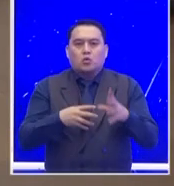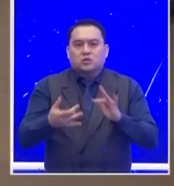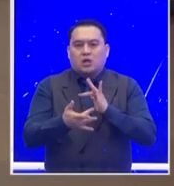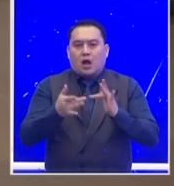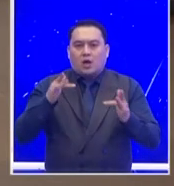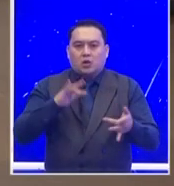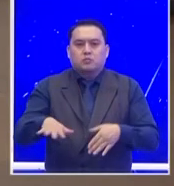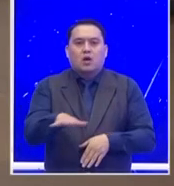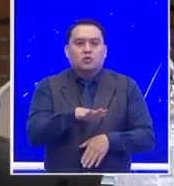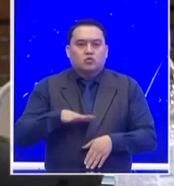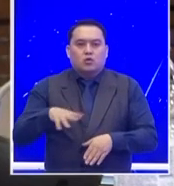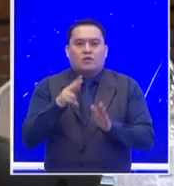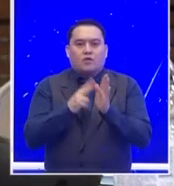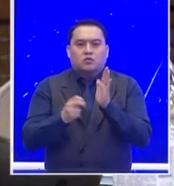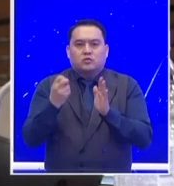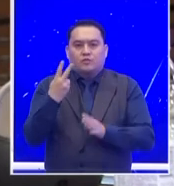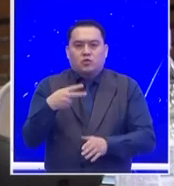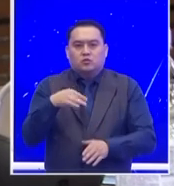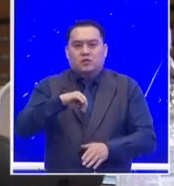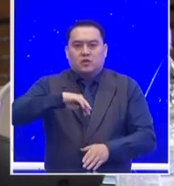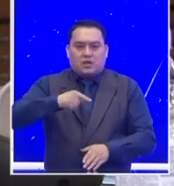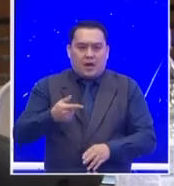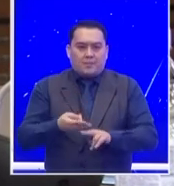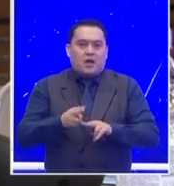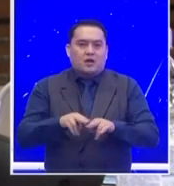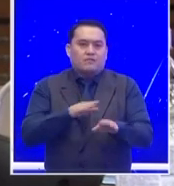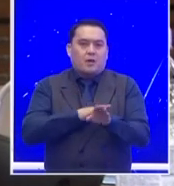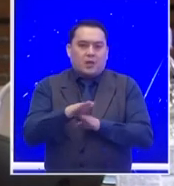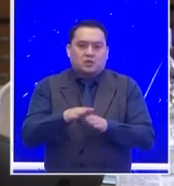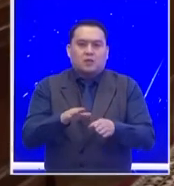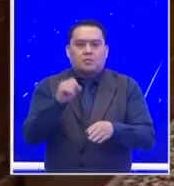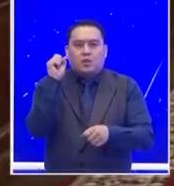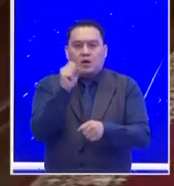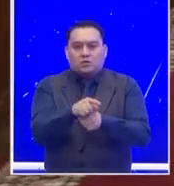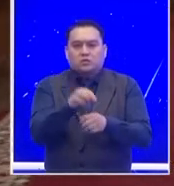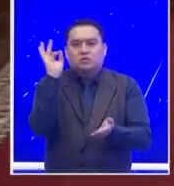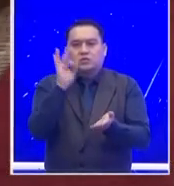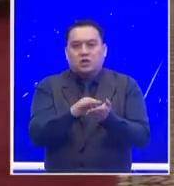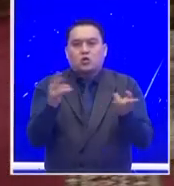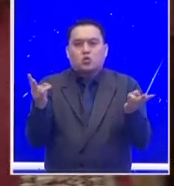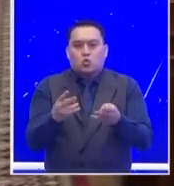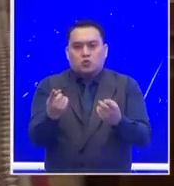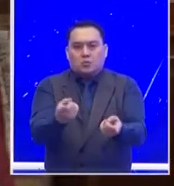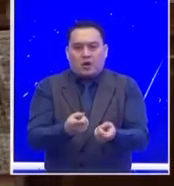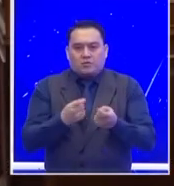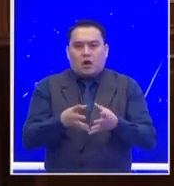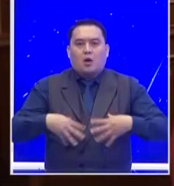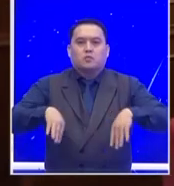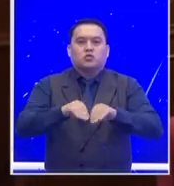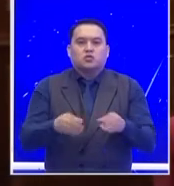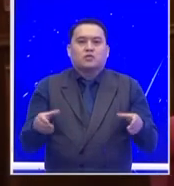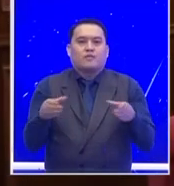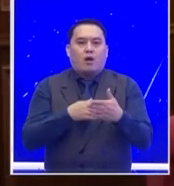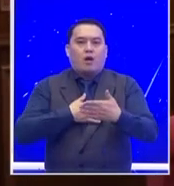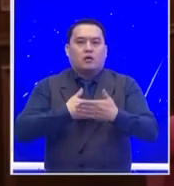международных интернет-площадках – 280 миллиардов. Для реализации поставленных задач необходимо привлечение общественности